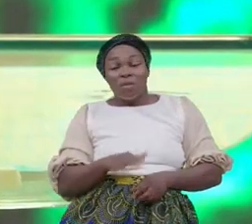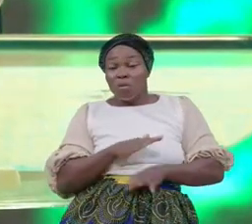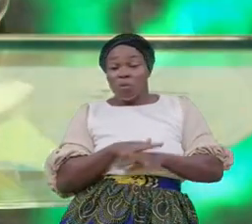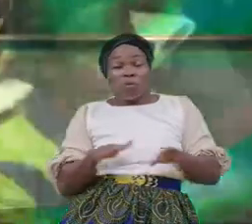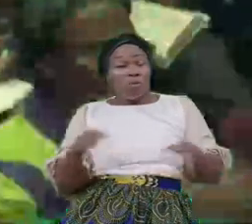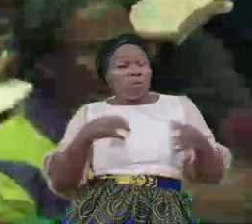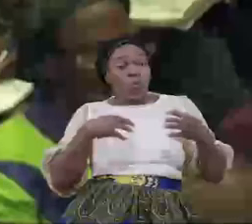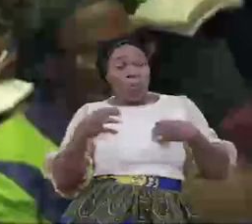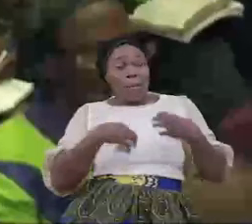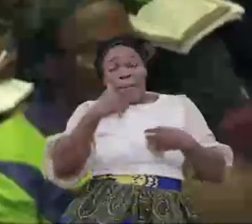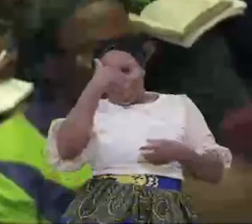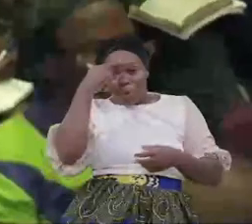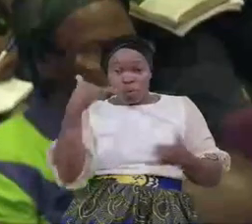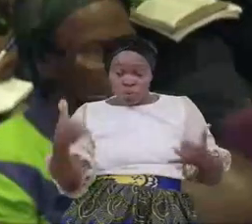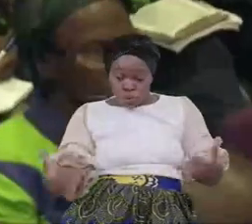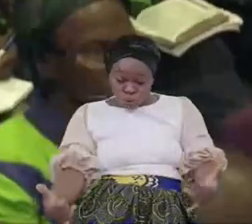c'est votre jour.